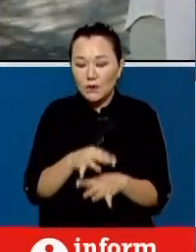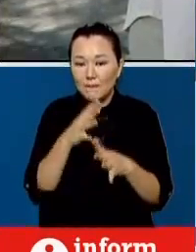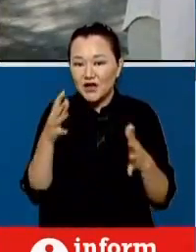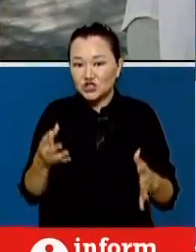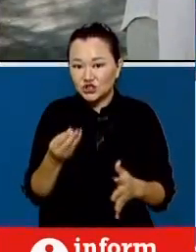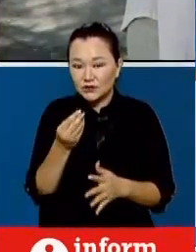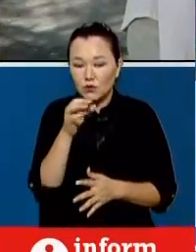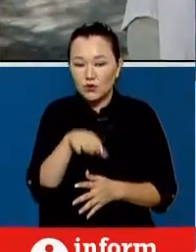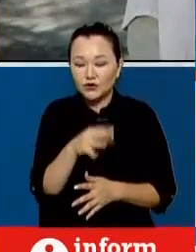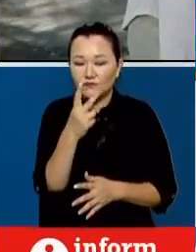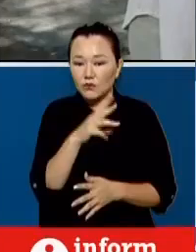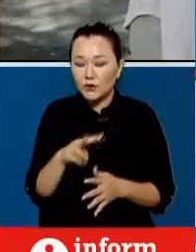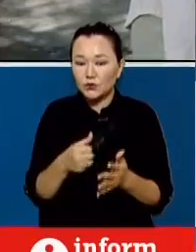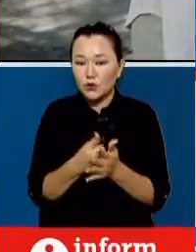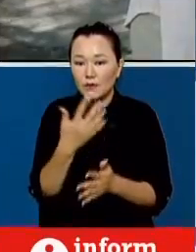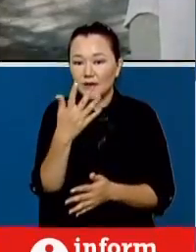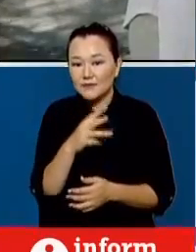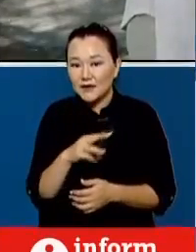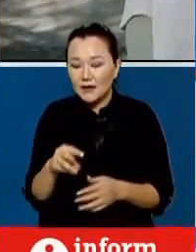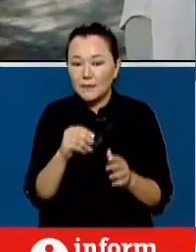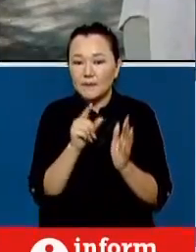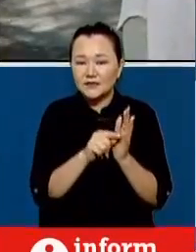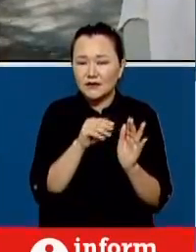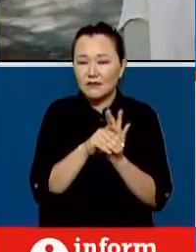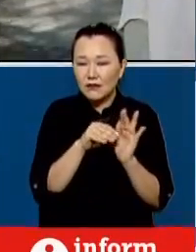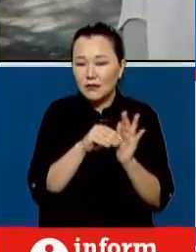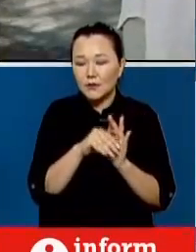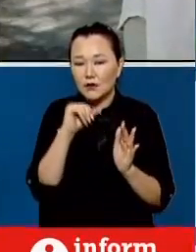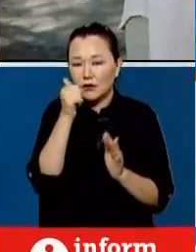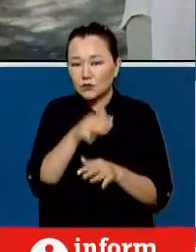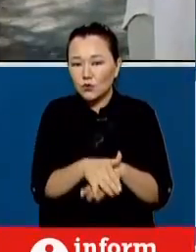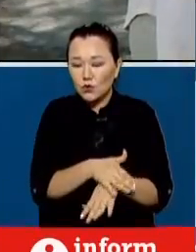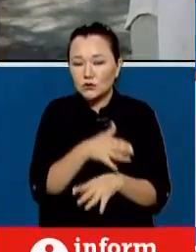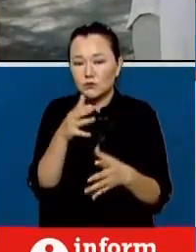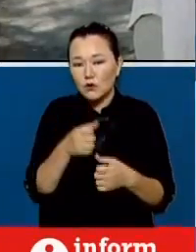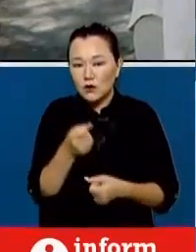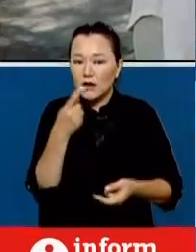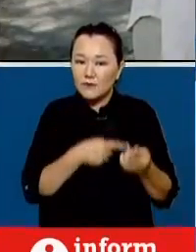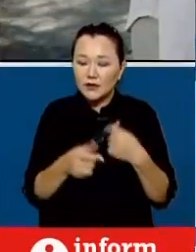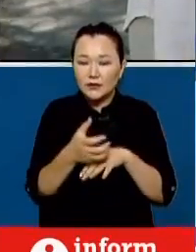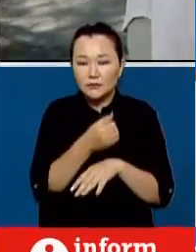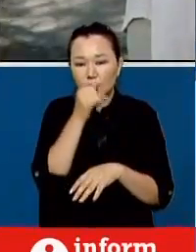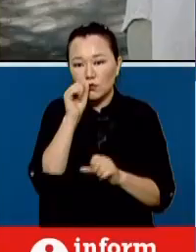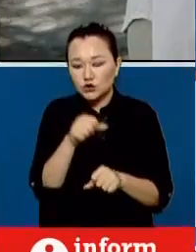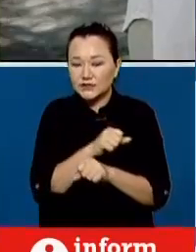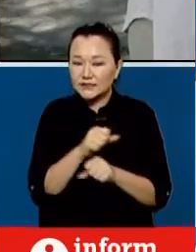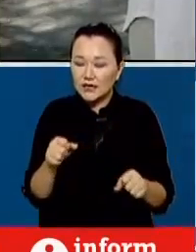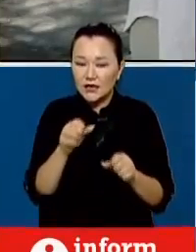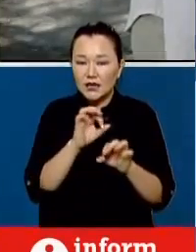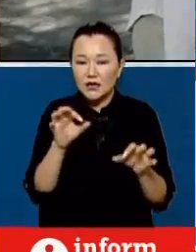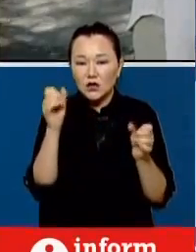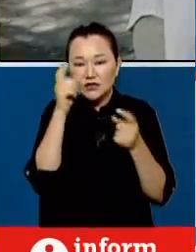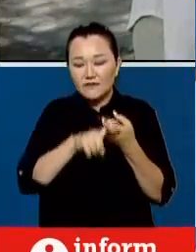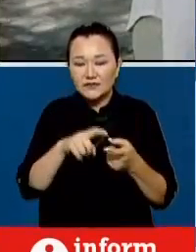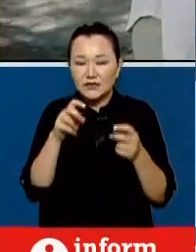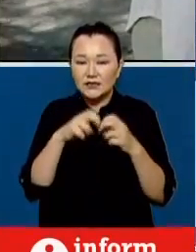2 миллионов до 5 пенсионеры копили их годами. Смогут ли получить старики деньги обратно, зависит от раскрываемости дела.